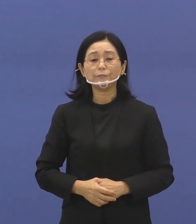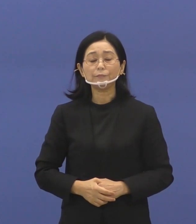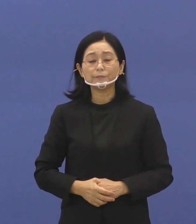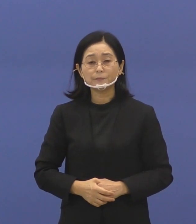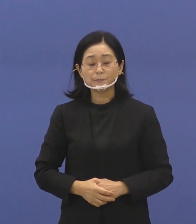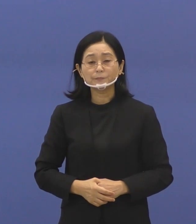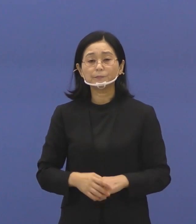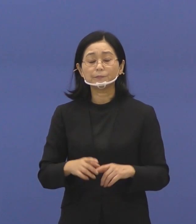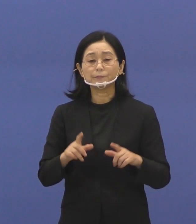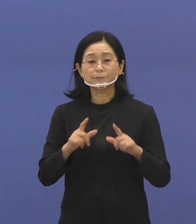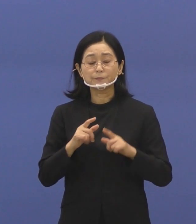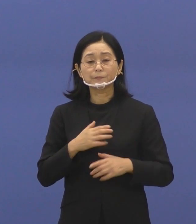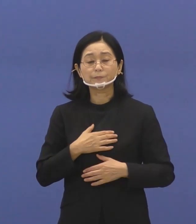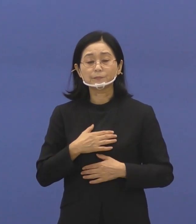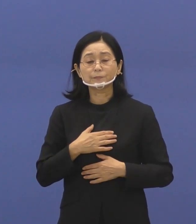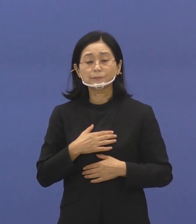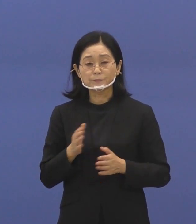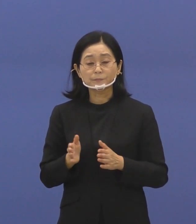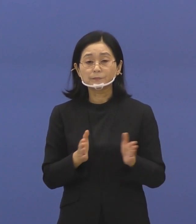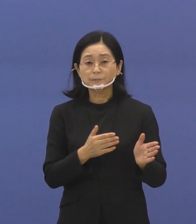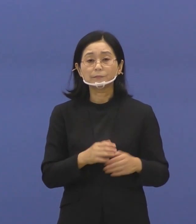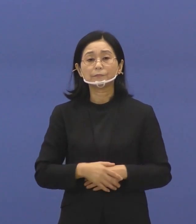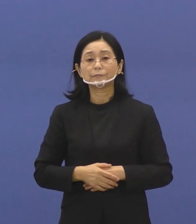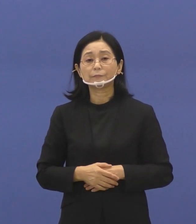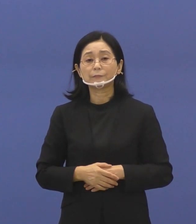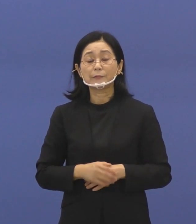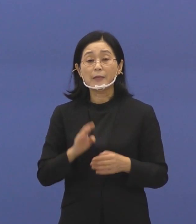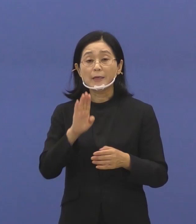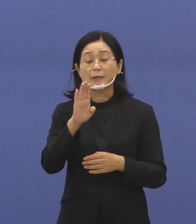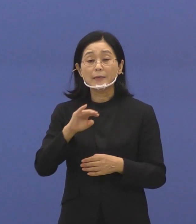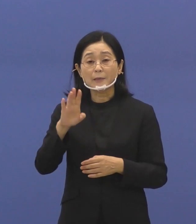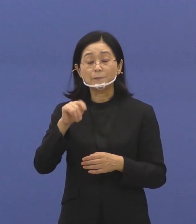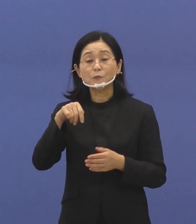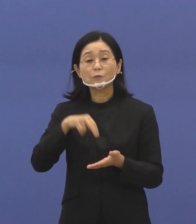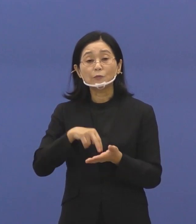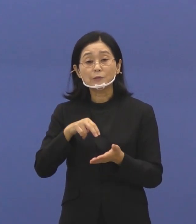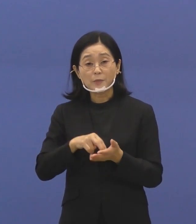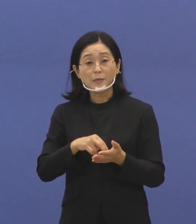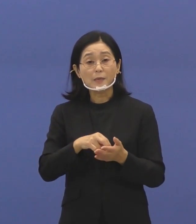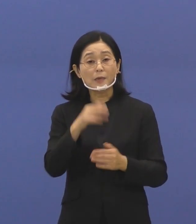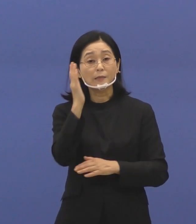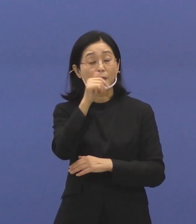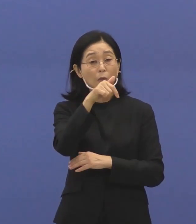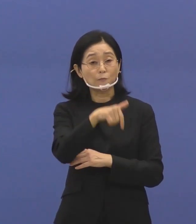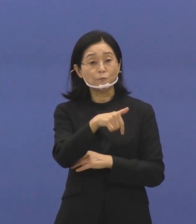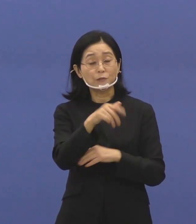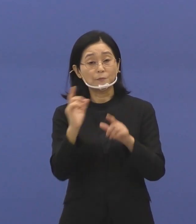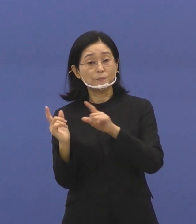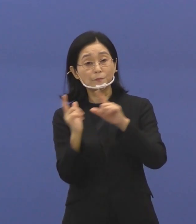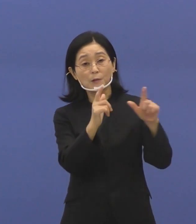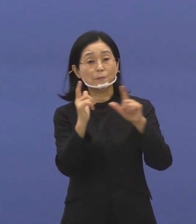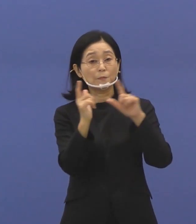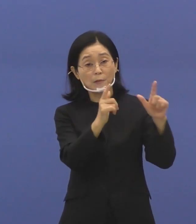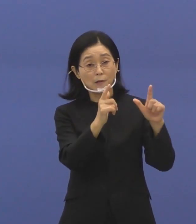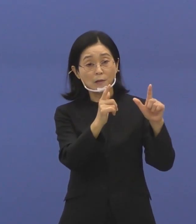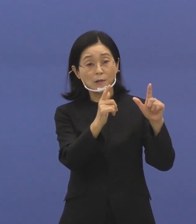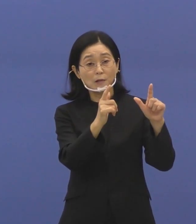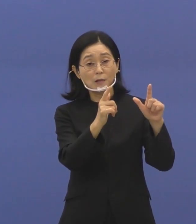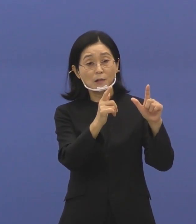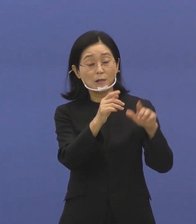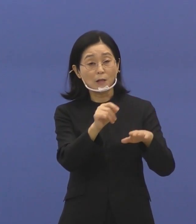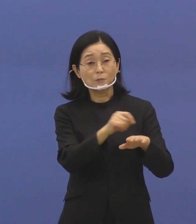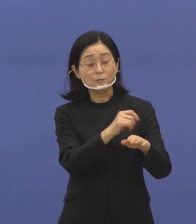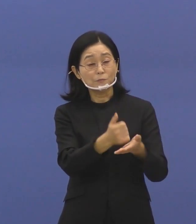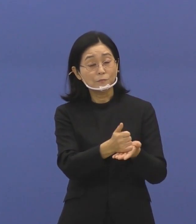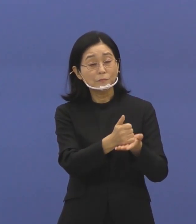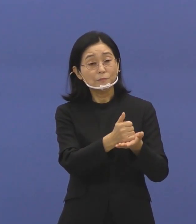そうしますと、こちらの岩手県の方から政府の方に上げていく情報というものよりも、もっと現場の方で判